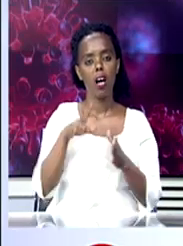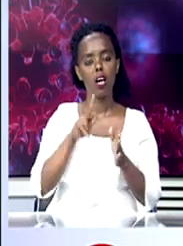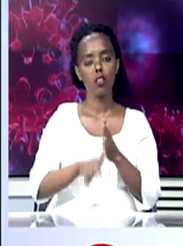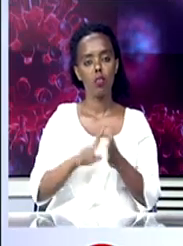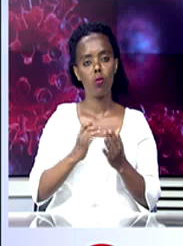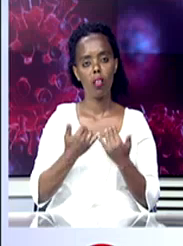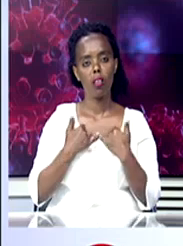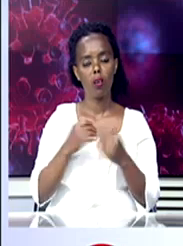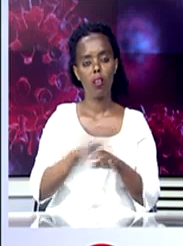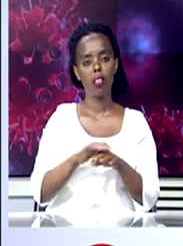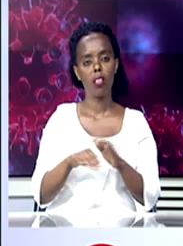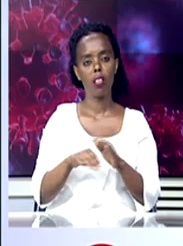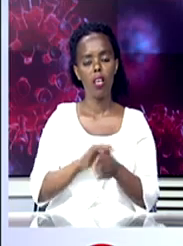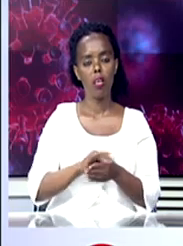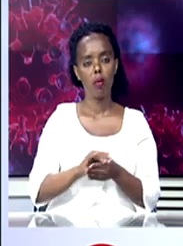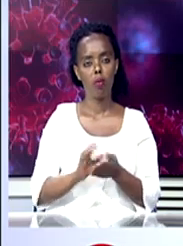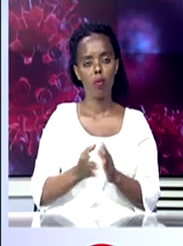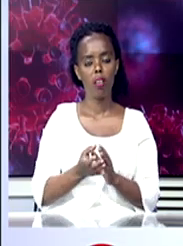harkatti dibamu kunillee